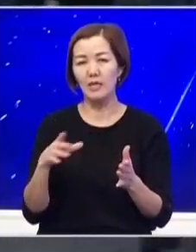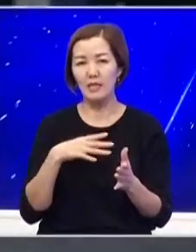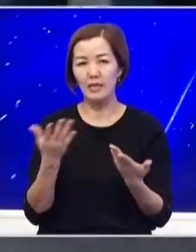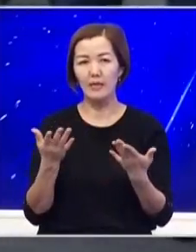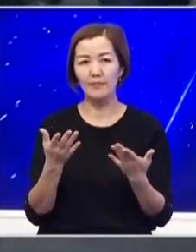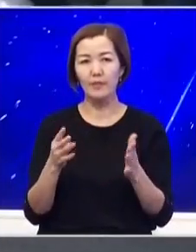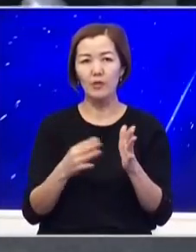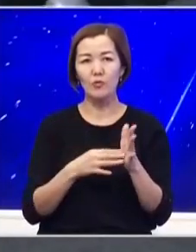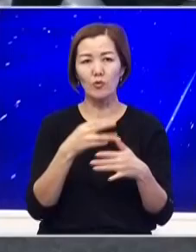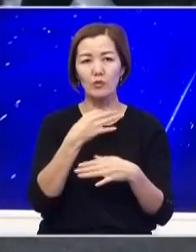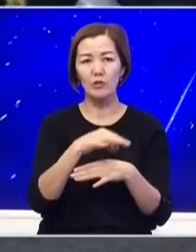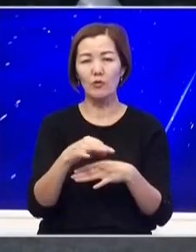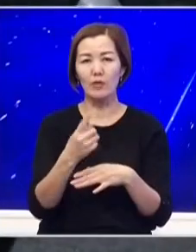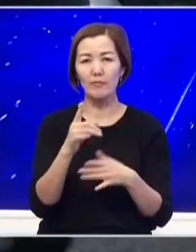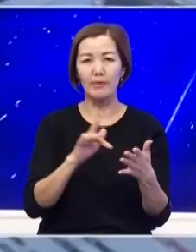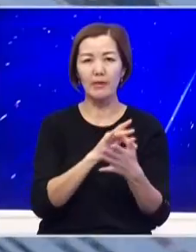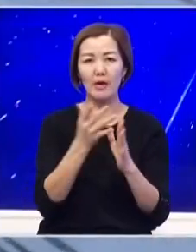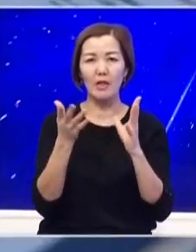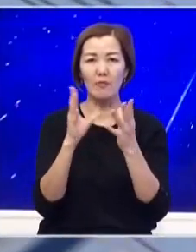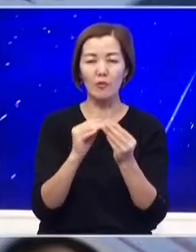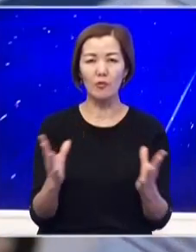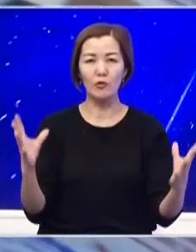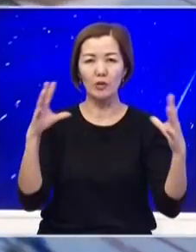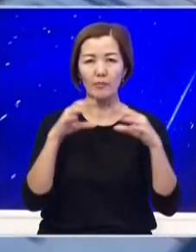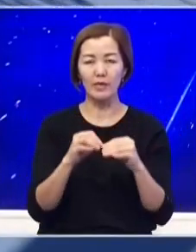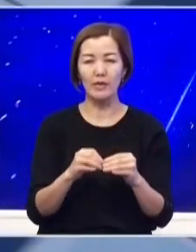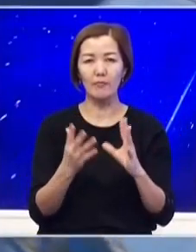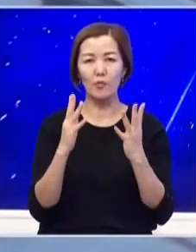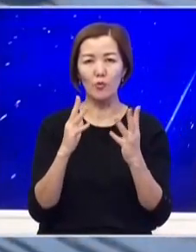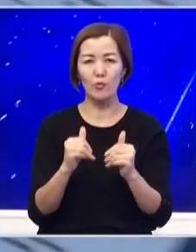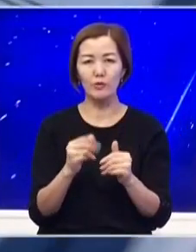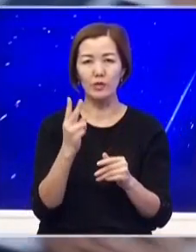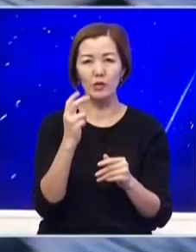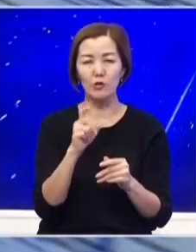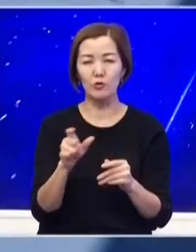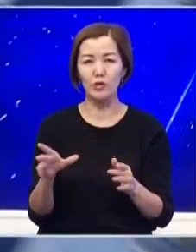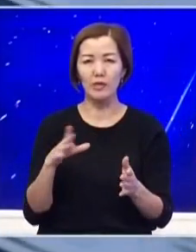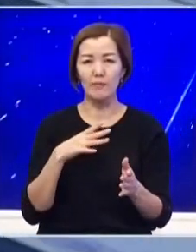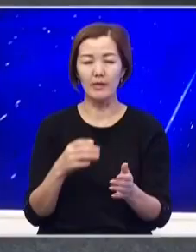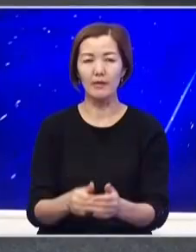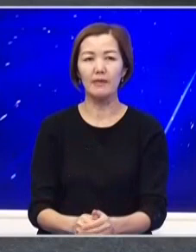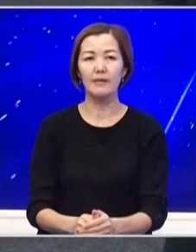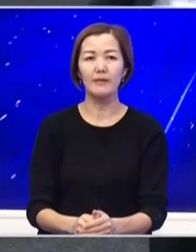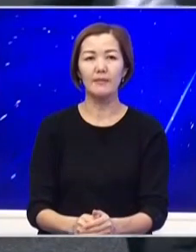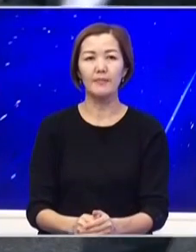кетерлігі 9 аудан мен 1 қаладағы қоғамдық кеңес мүшелерінің саны 200-ге жуықтайды.